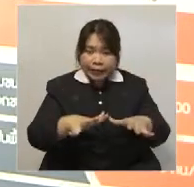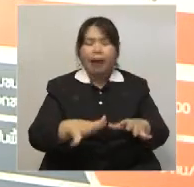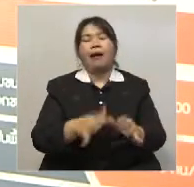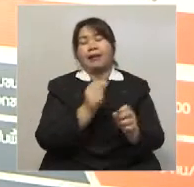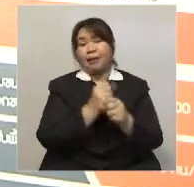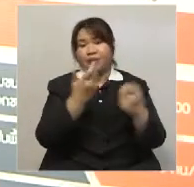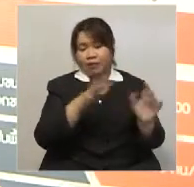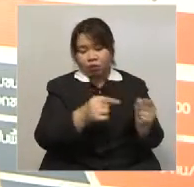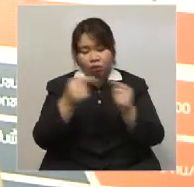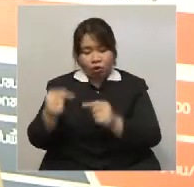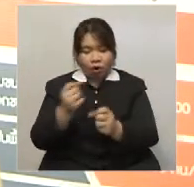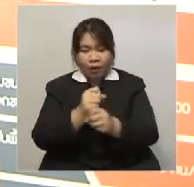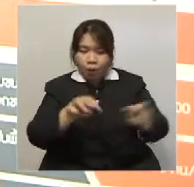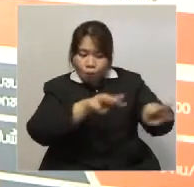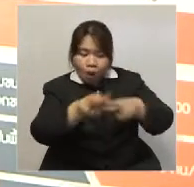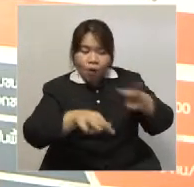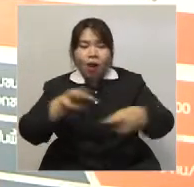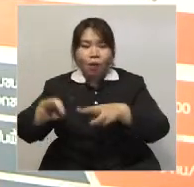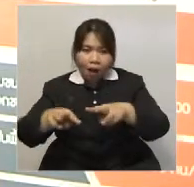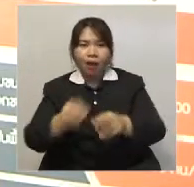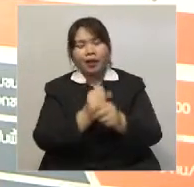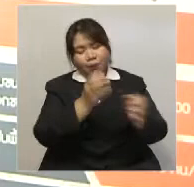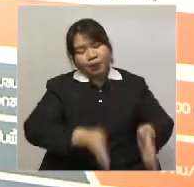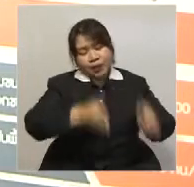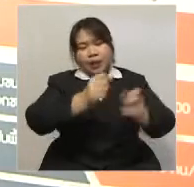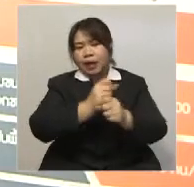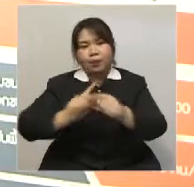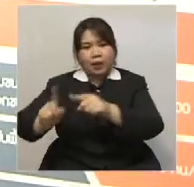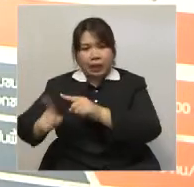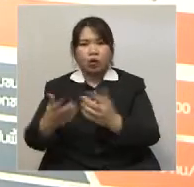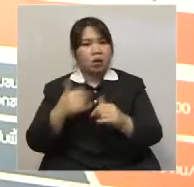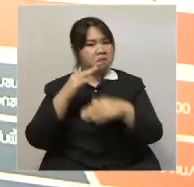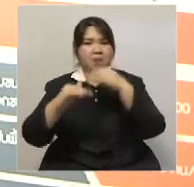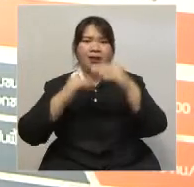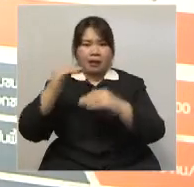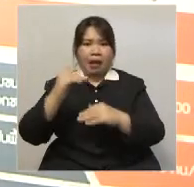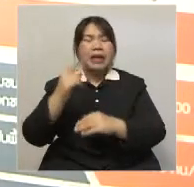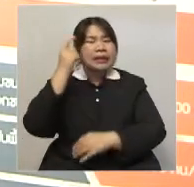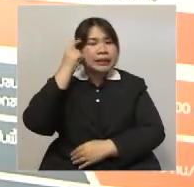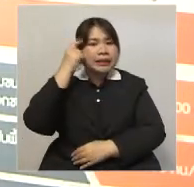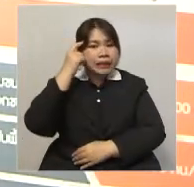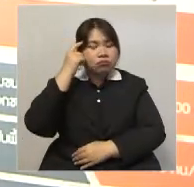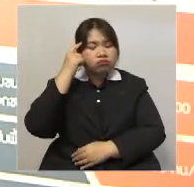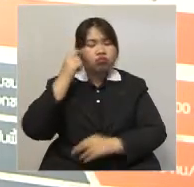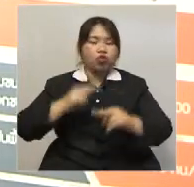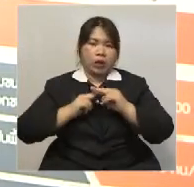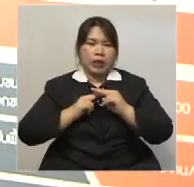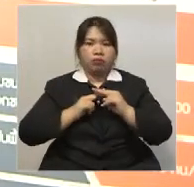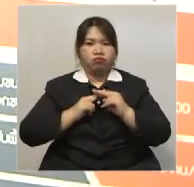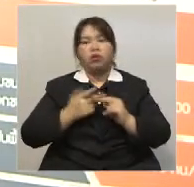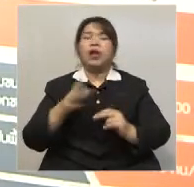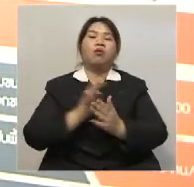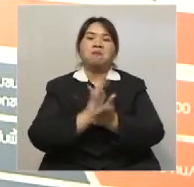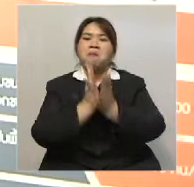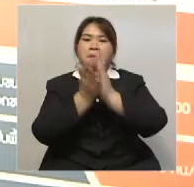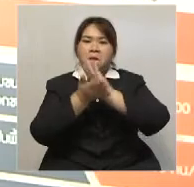อกับเรียนท่านพ่อแม่พี่น้องนะครับว่าความเจริญกำลังมาเราต้องคิดให้ดีต้องวางตัวให้ดีพร้อมปรับตัว